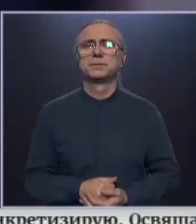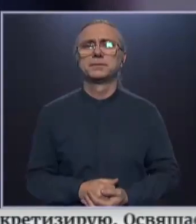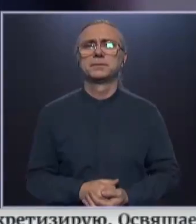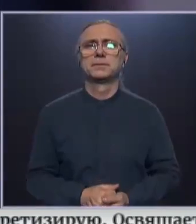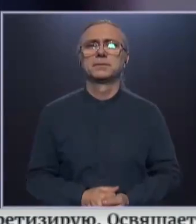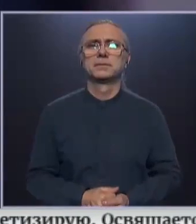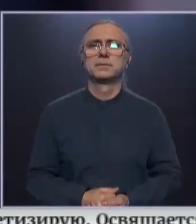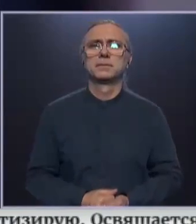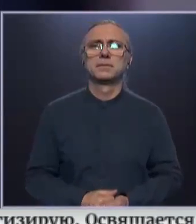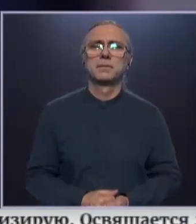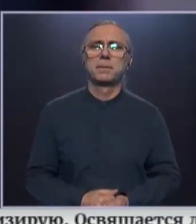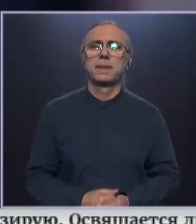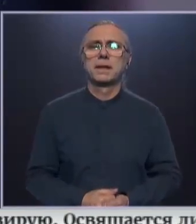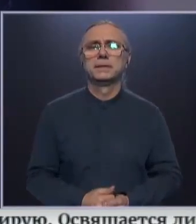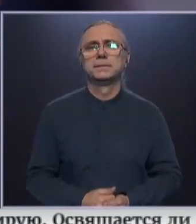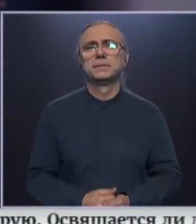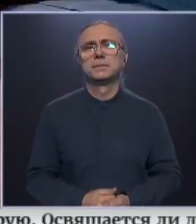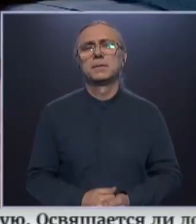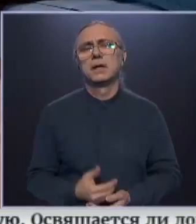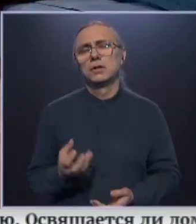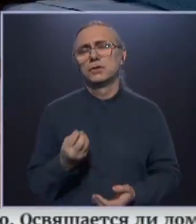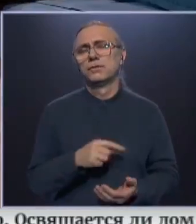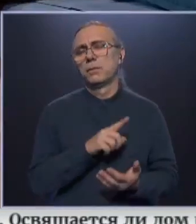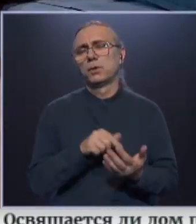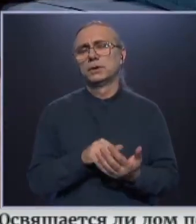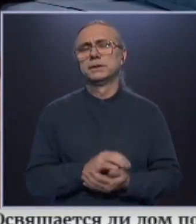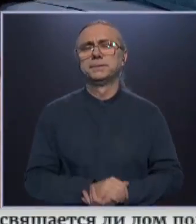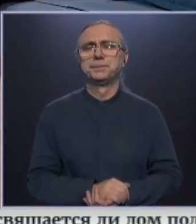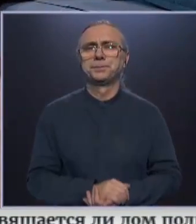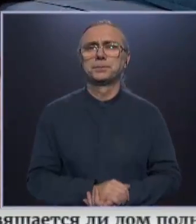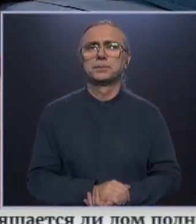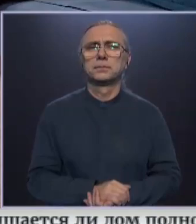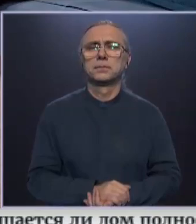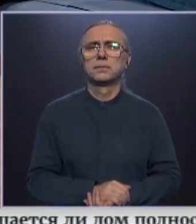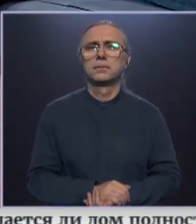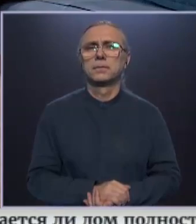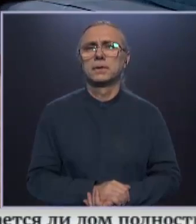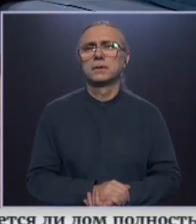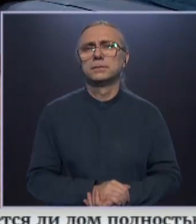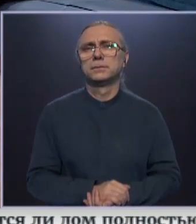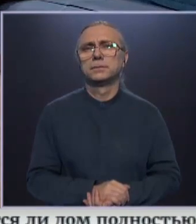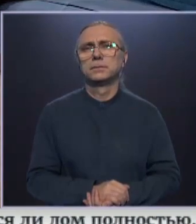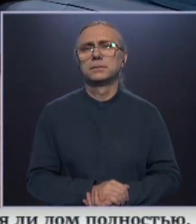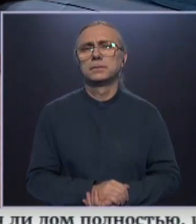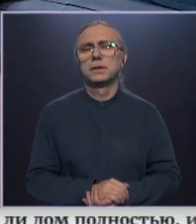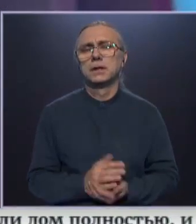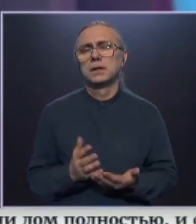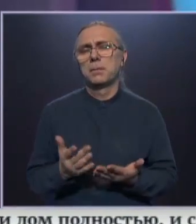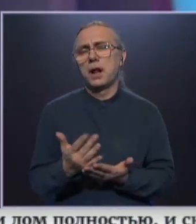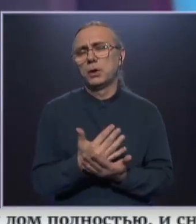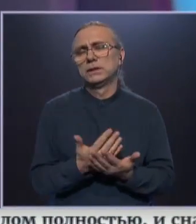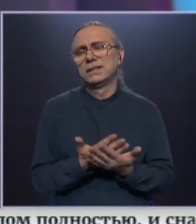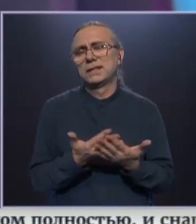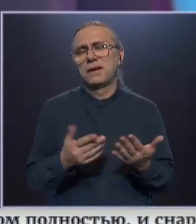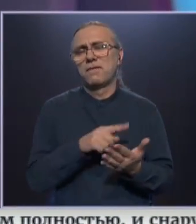к нашим вопросам. Я прошу прощения, буду сегодня немножко систематизировать, потому что набралось вот несколько